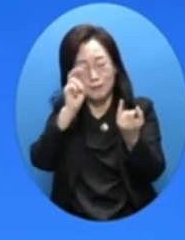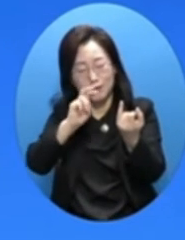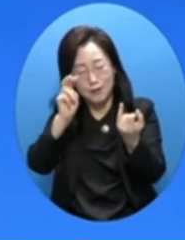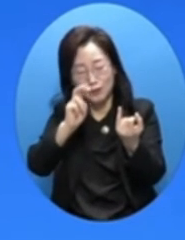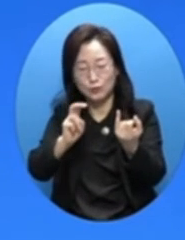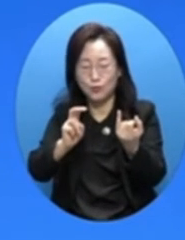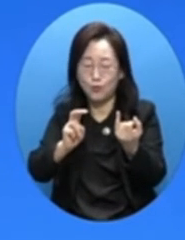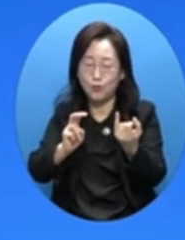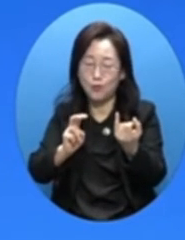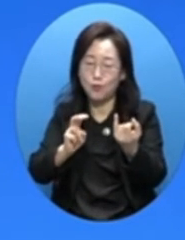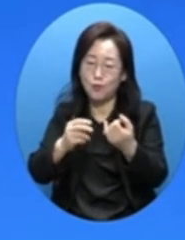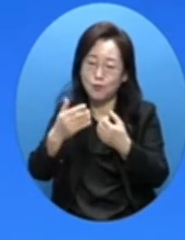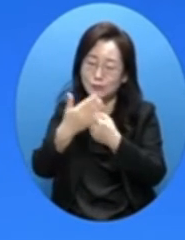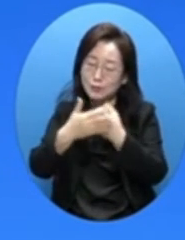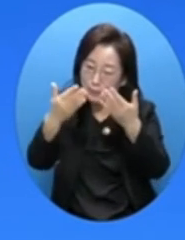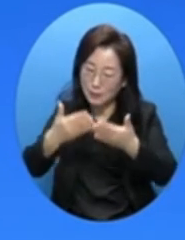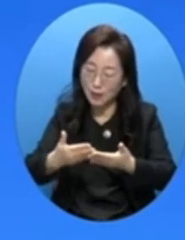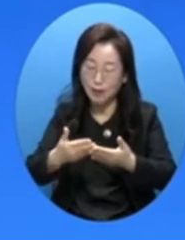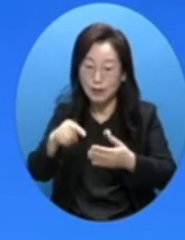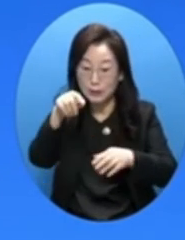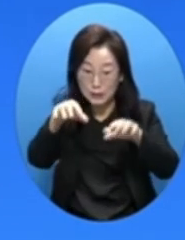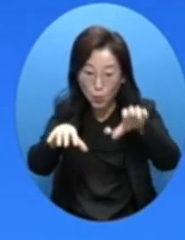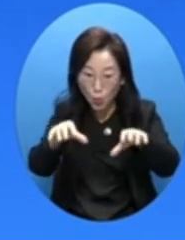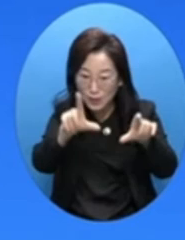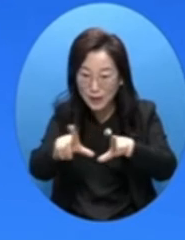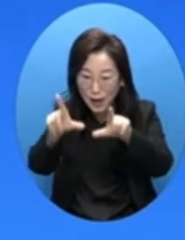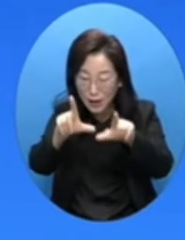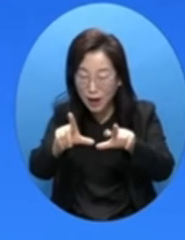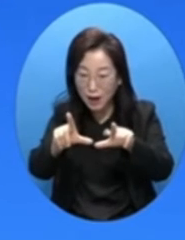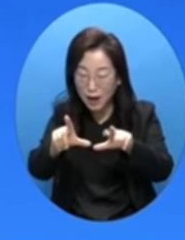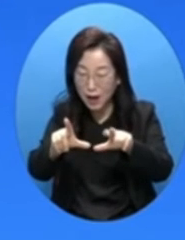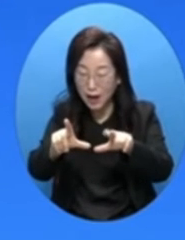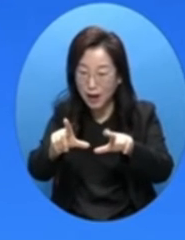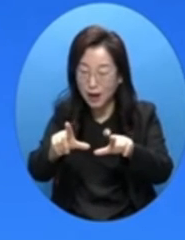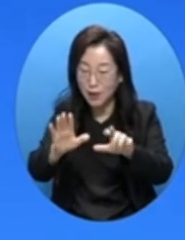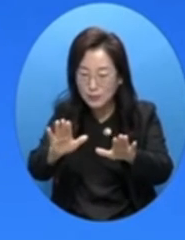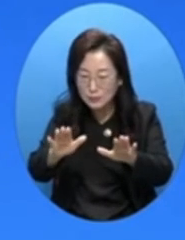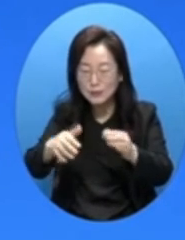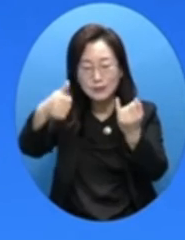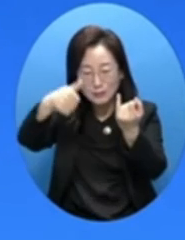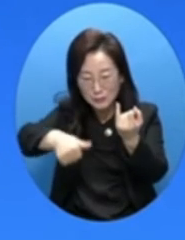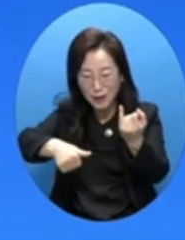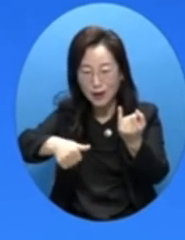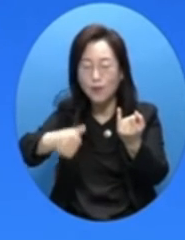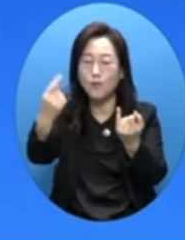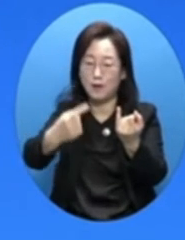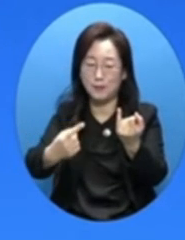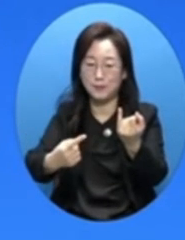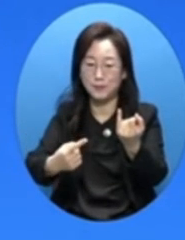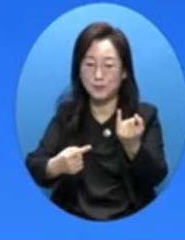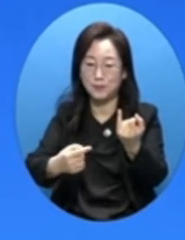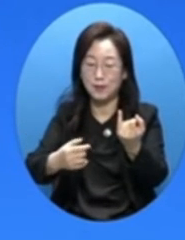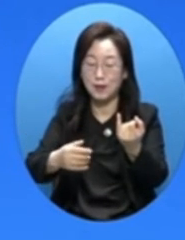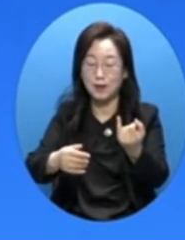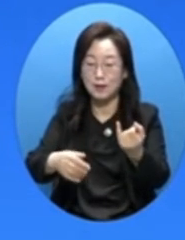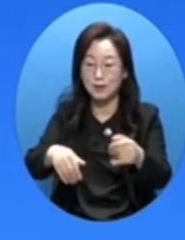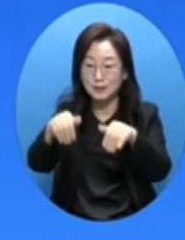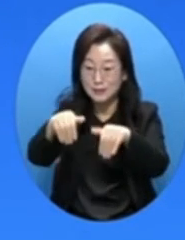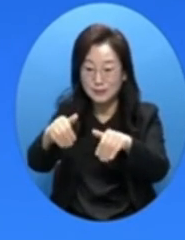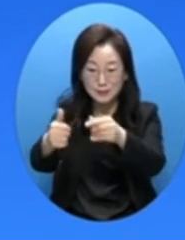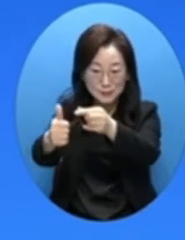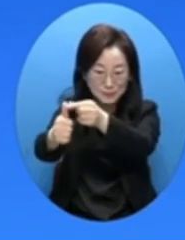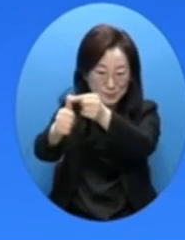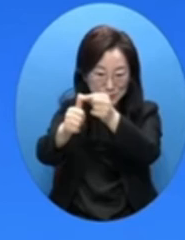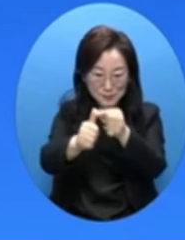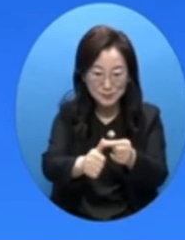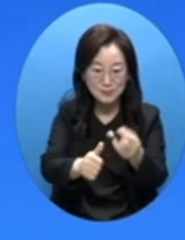은혜를 받은데 이 동네에 사신다 그래서 제가 지나가다가 잠깐 들려서 인사하러 왔습니다. 그래서 집에 함께 있는 분이 안내를 해서 응접실에